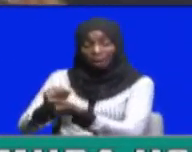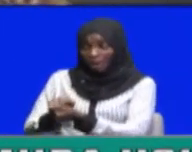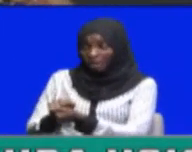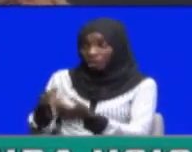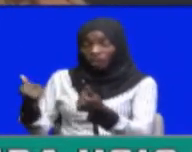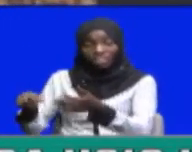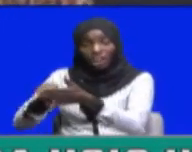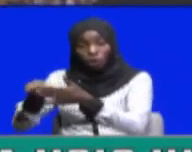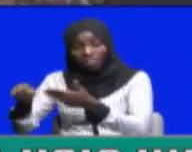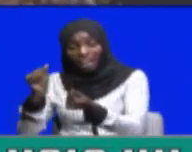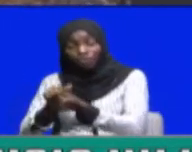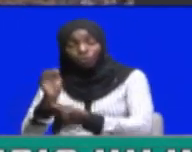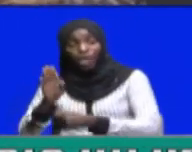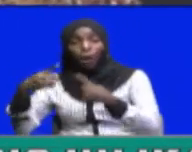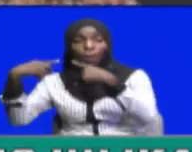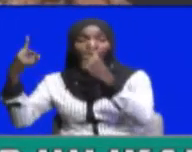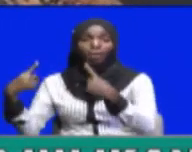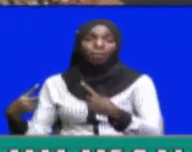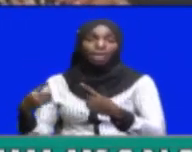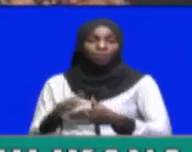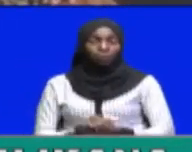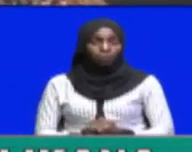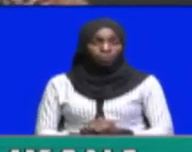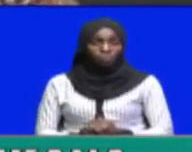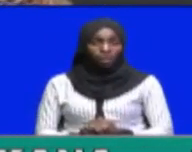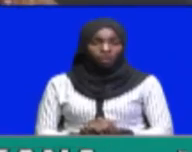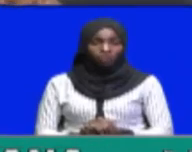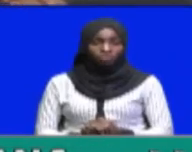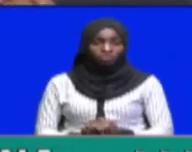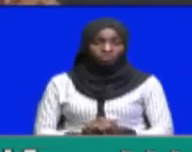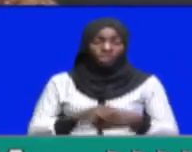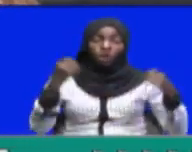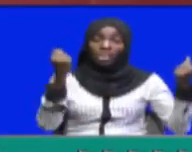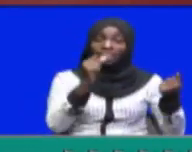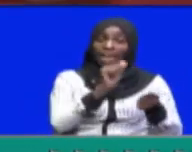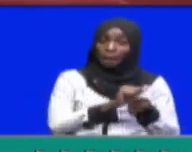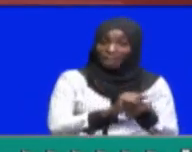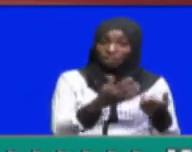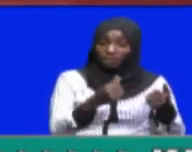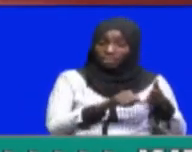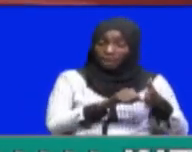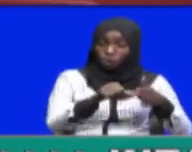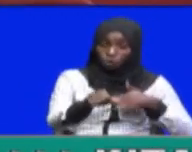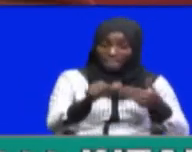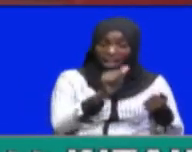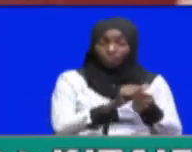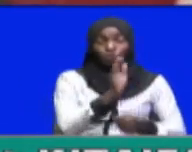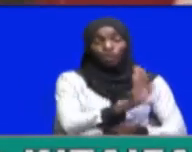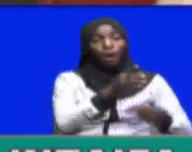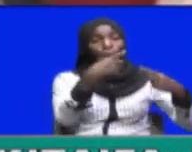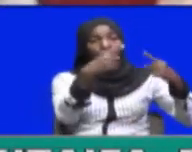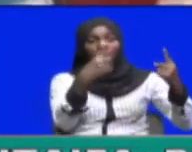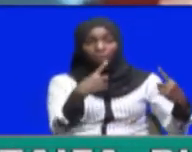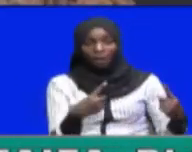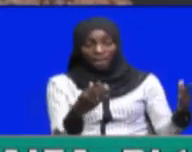kuuza kwa biashara zao mbalimbali. Kwa wajasiriamali ambao watakuwa na bidhaa zao wataweza kuuza vitu vyao mbalimbali, lakini